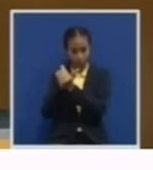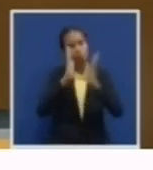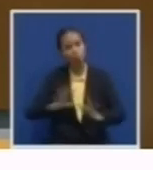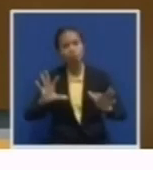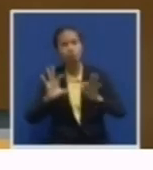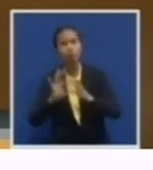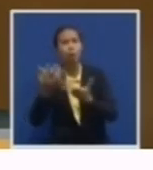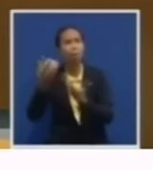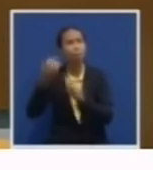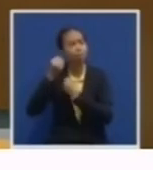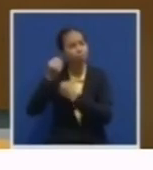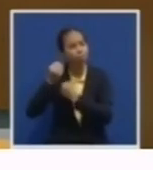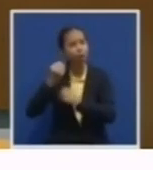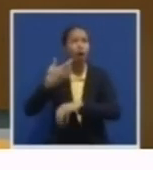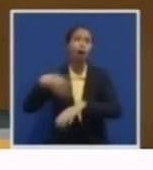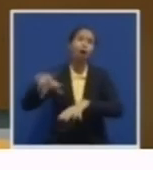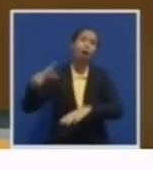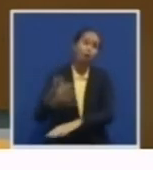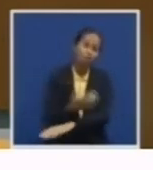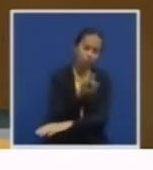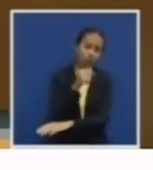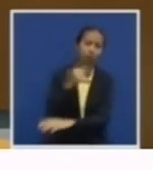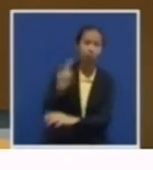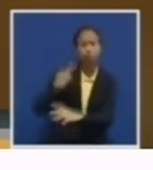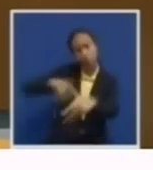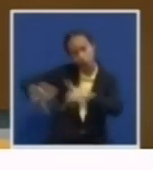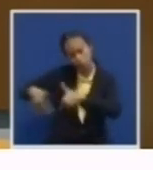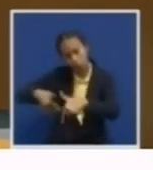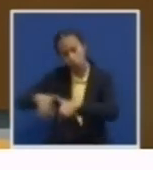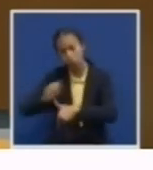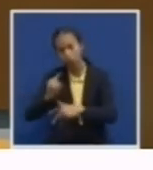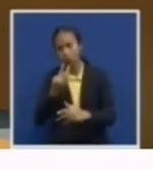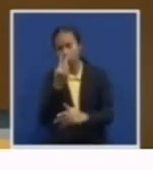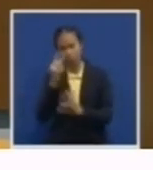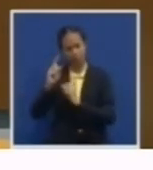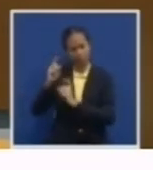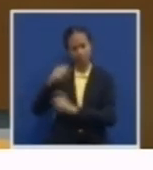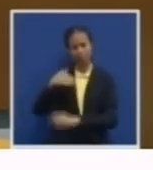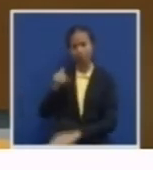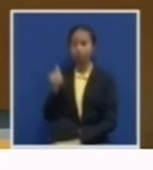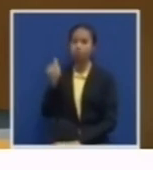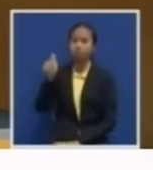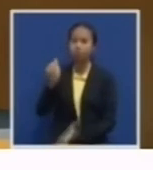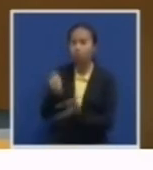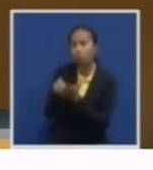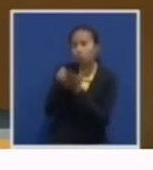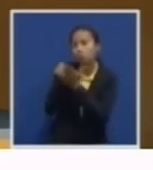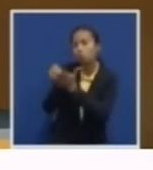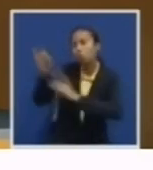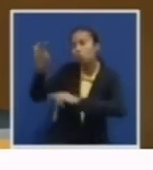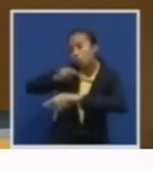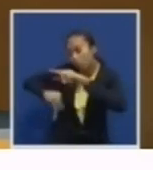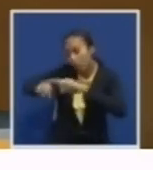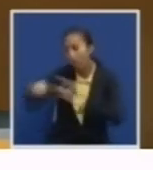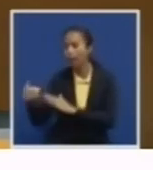นอกจากนี้ยังมีภารกิจช่วยเหลือผู้ประสบภัยต่างๆด้วยดังนั้นทางสตช.จึงได้ปรับเพิ่มวงเงินและจัดซื้อ